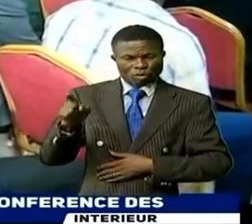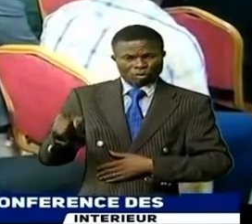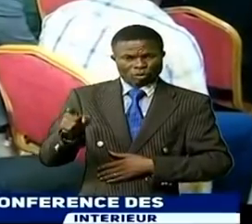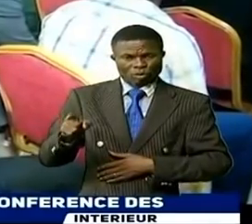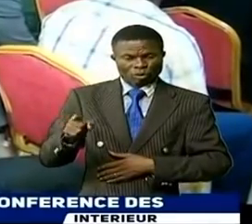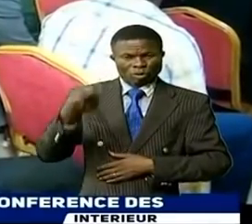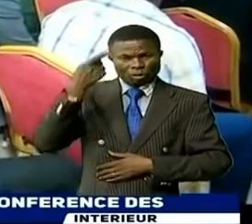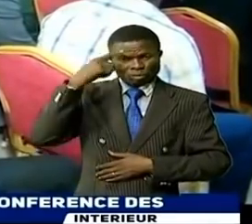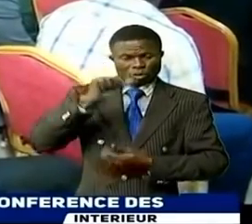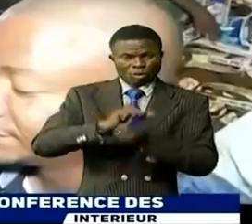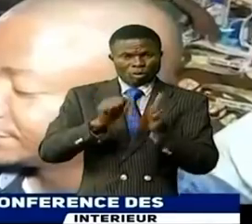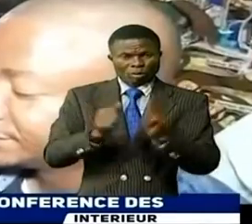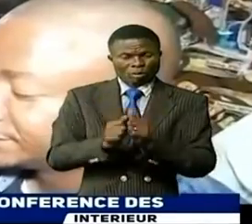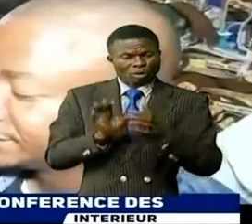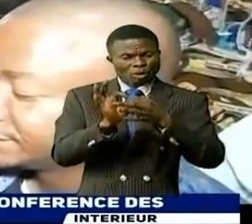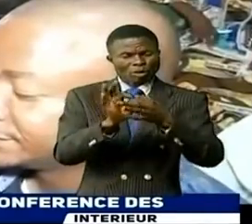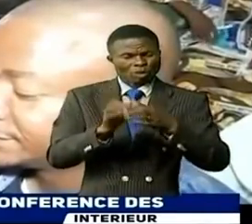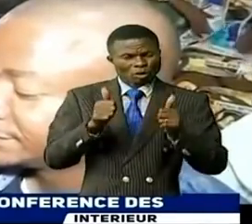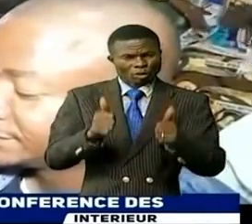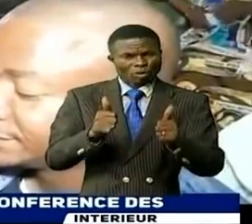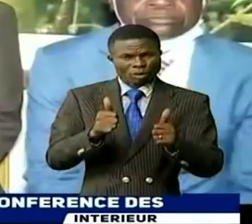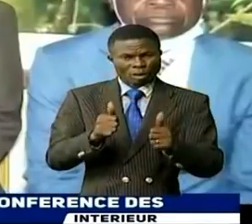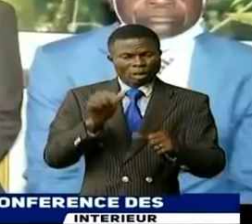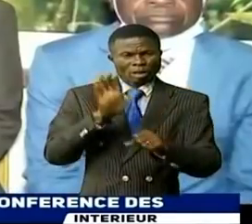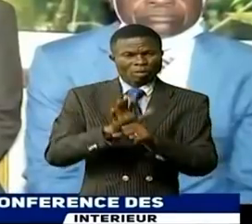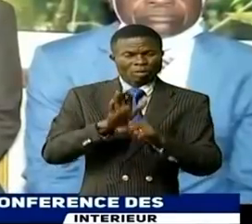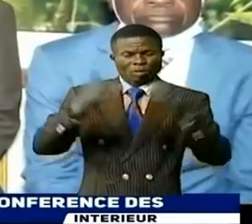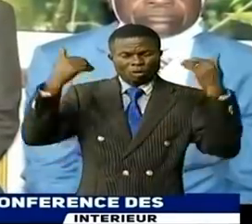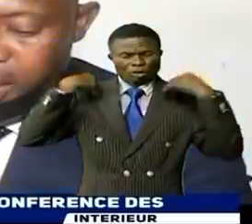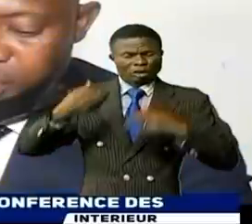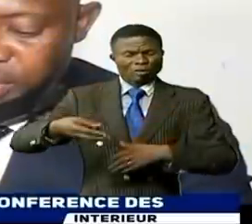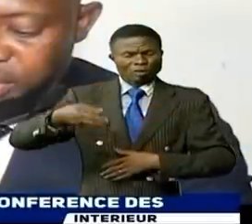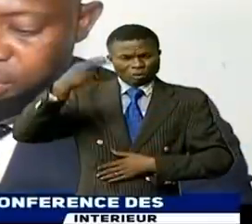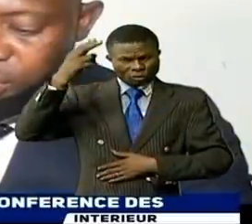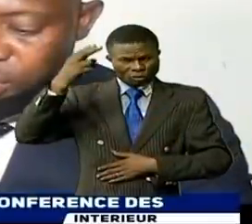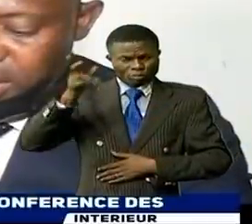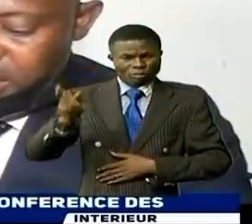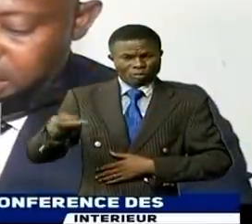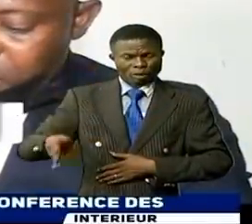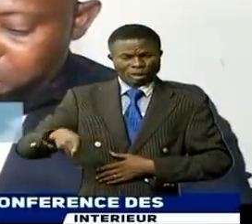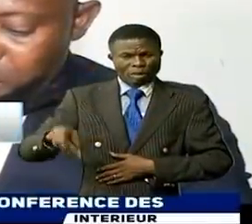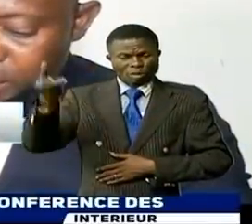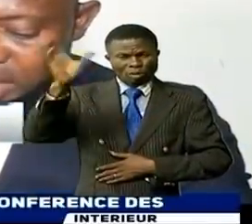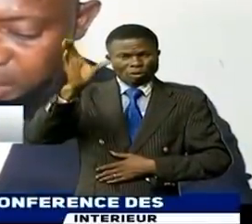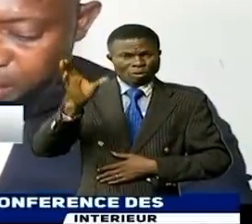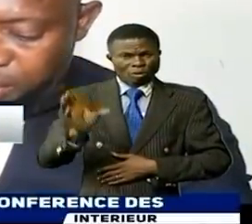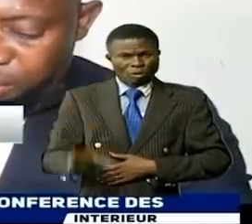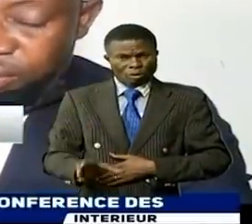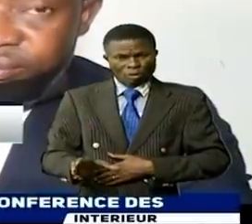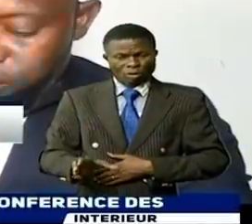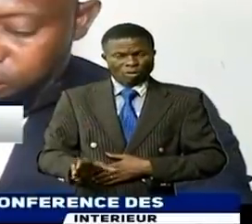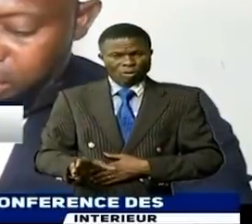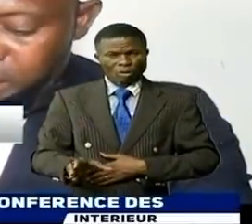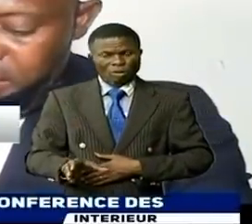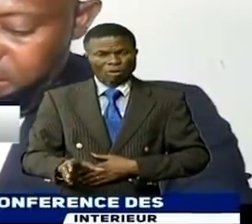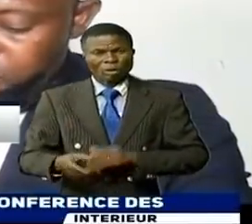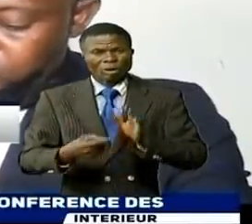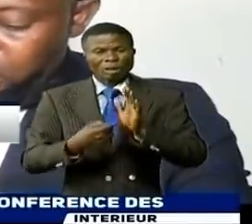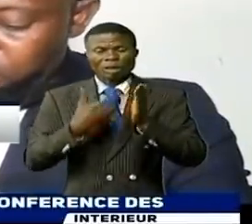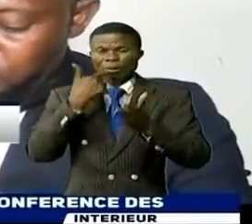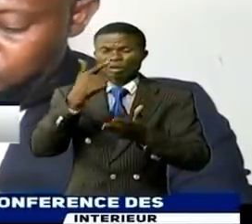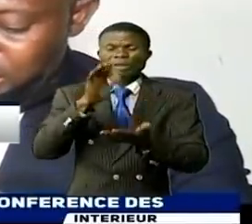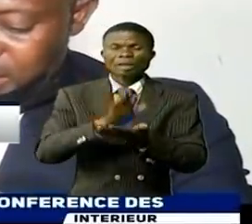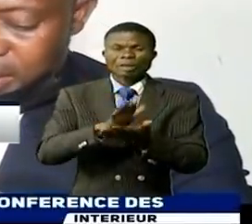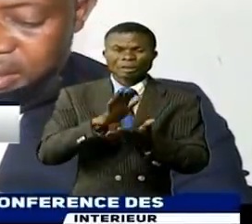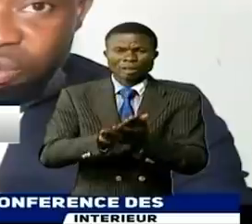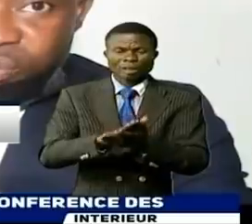signe de la franche collaboration avec la plus haute hiérarchie. La province du Congo central, par vos modestes personnes, vous remercie pour